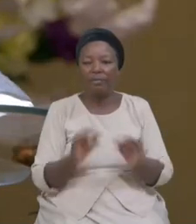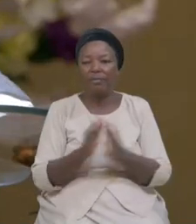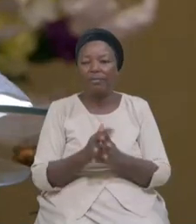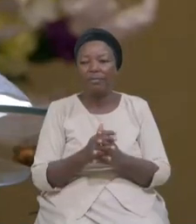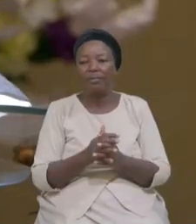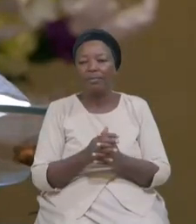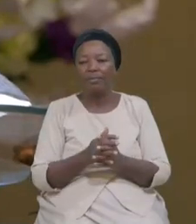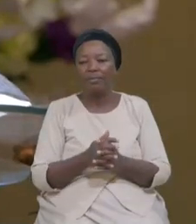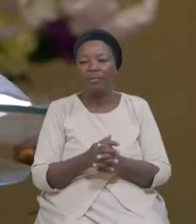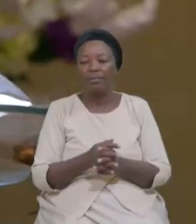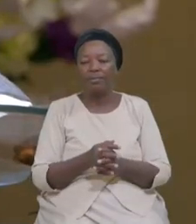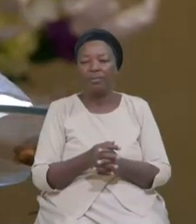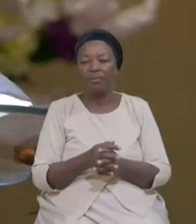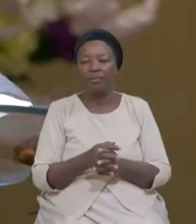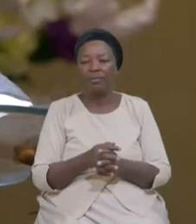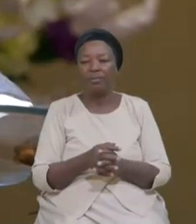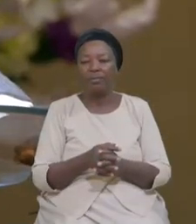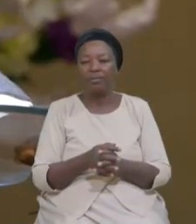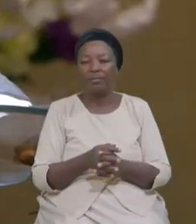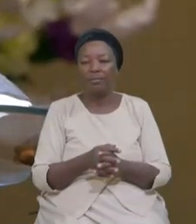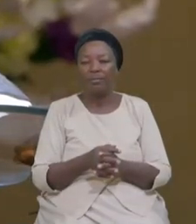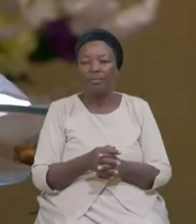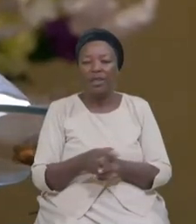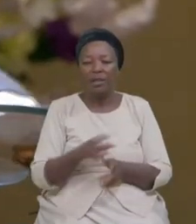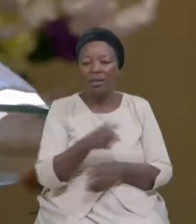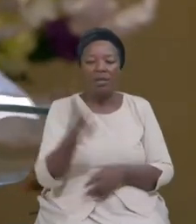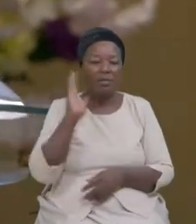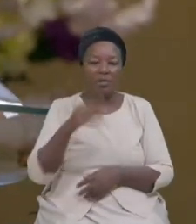à remplir ces formulaires.